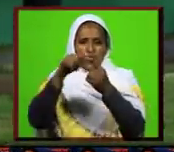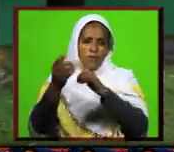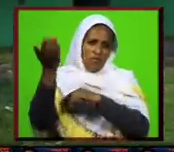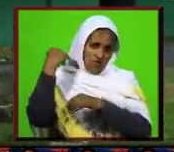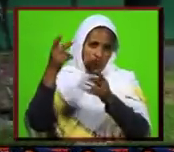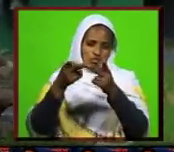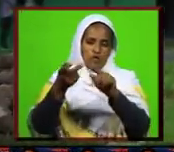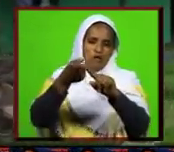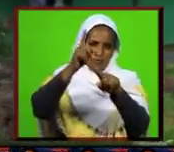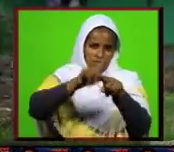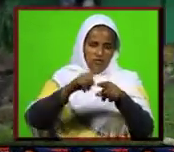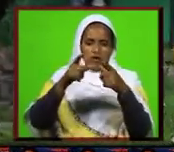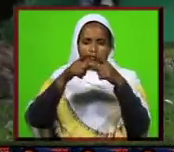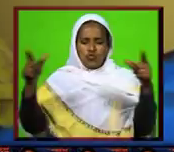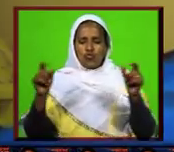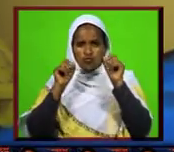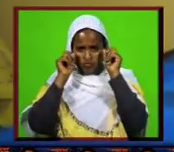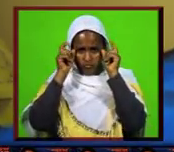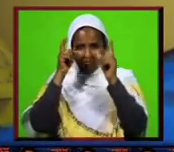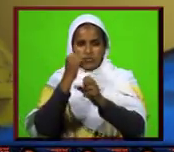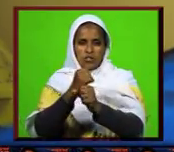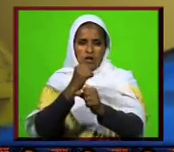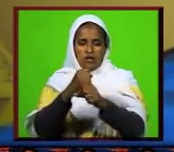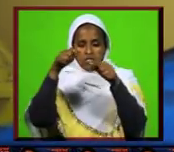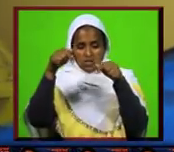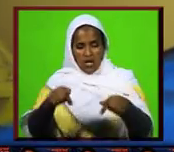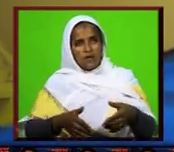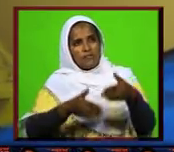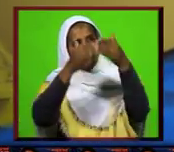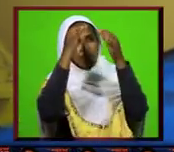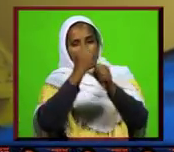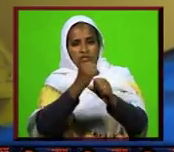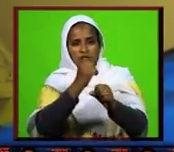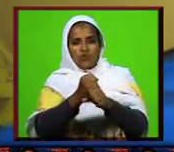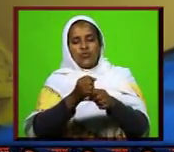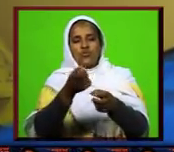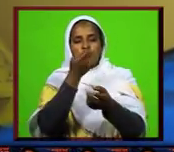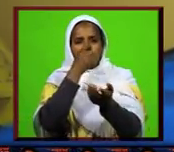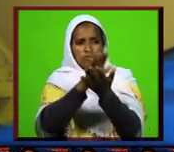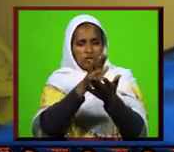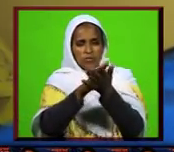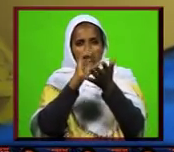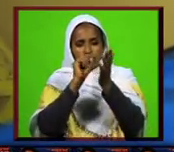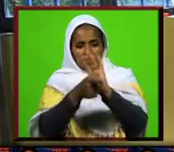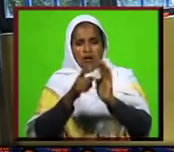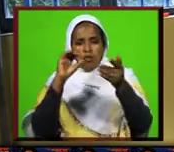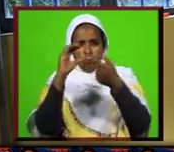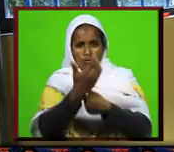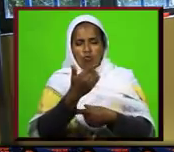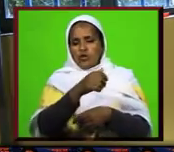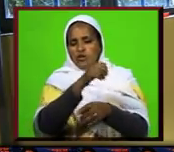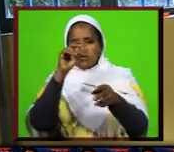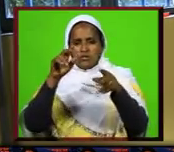ነበረበት ለመመለስ በትልቁ ይተጋል። ዛሬ ለተገነባው አብነት ትምህርት ቤትም ምክንያት በመሆን ህዝበ